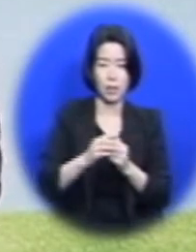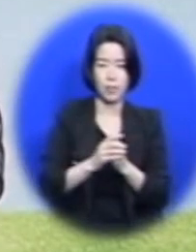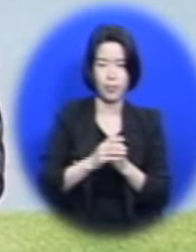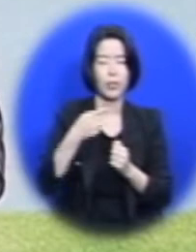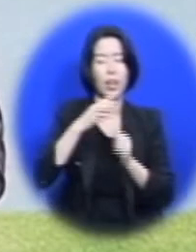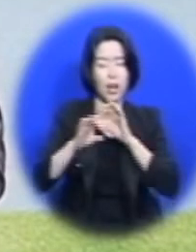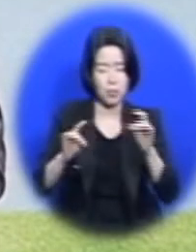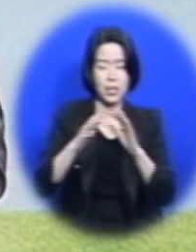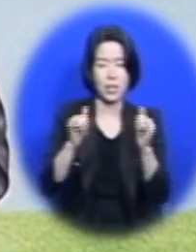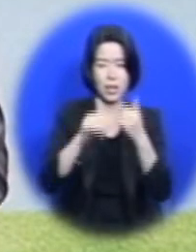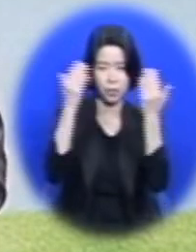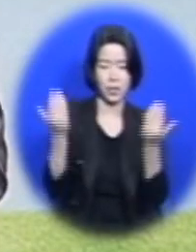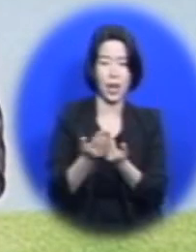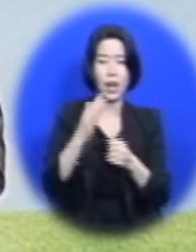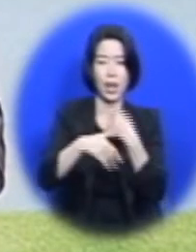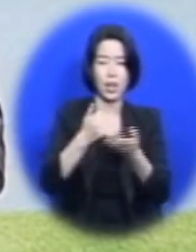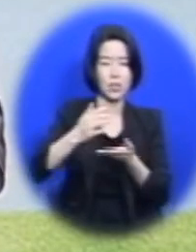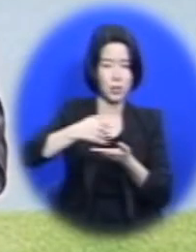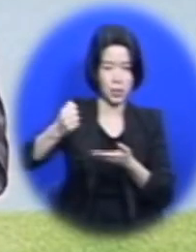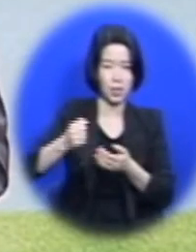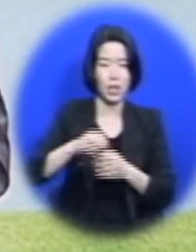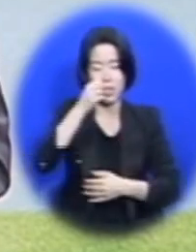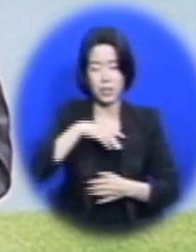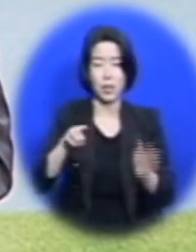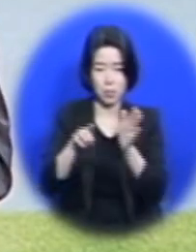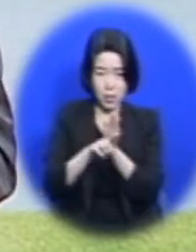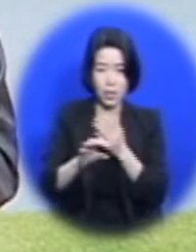다 받으십니다. 그냥 믿기만 하면 됩니다.